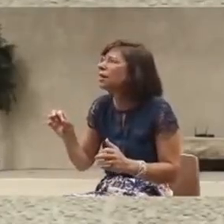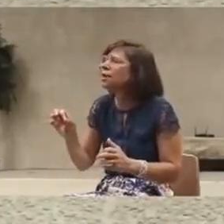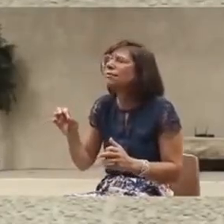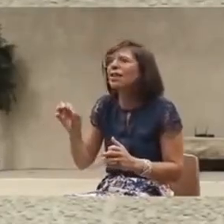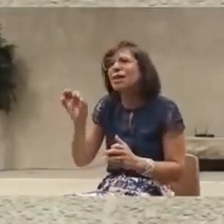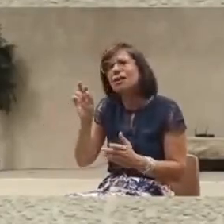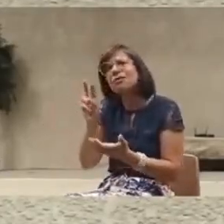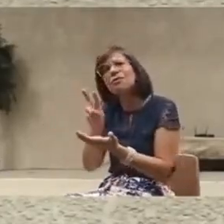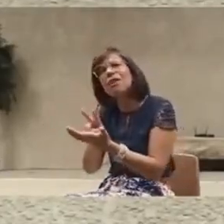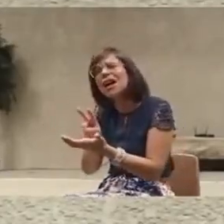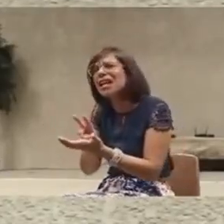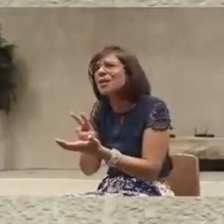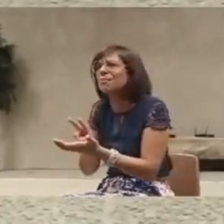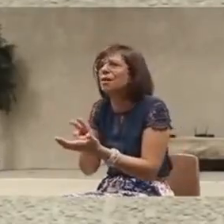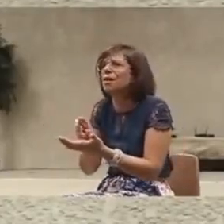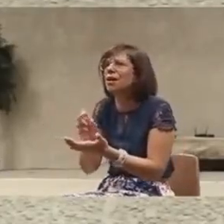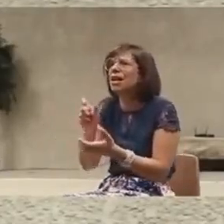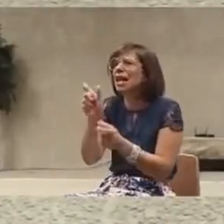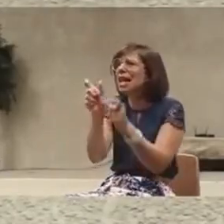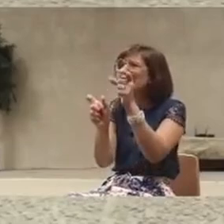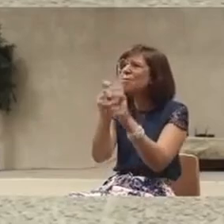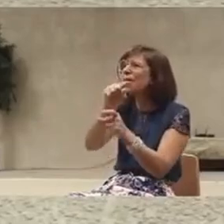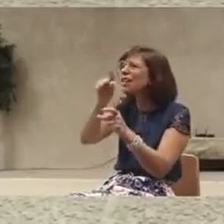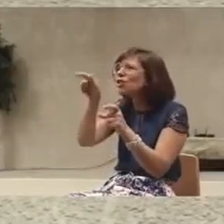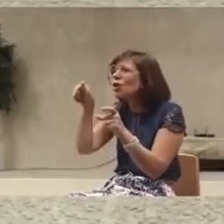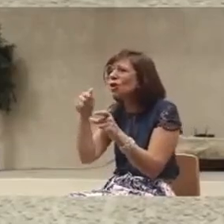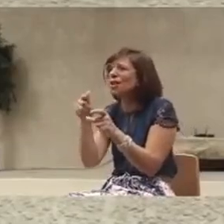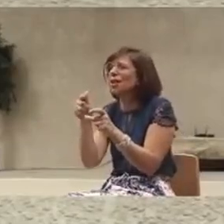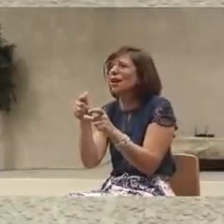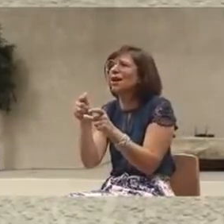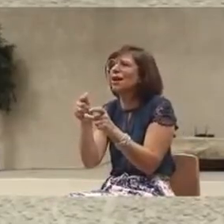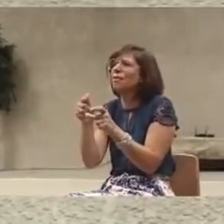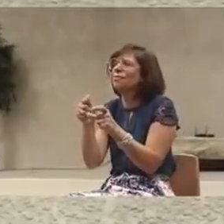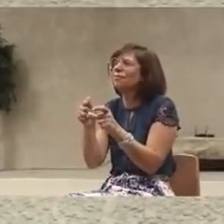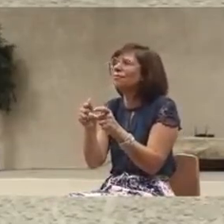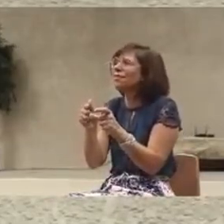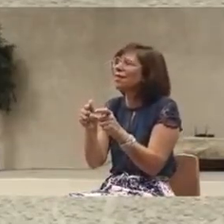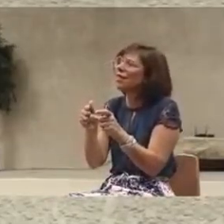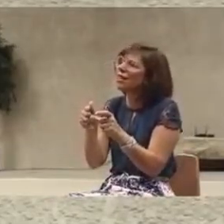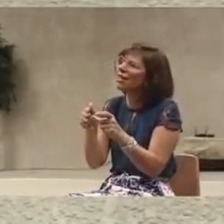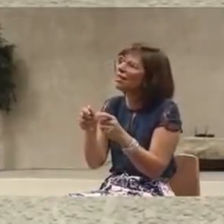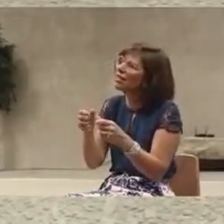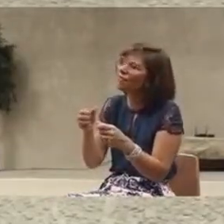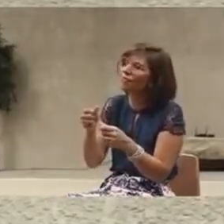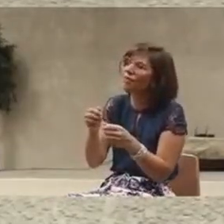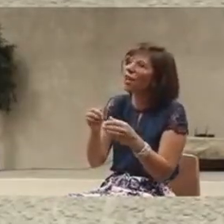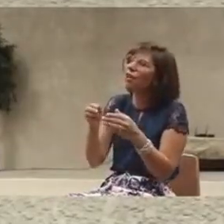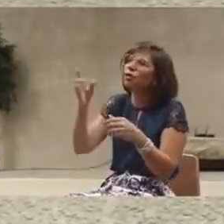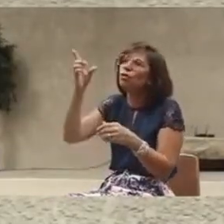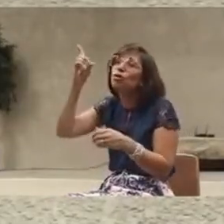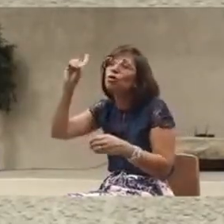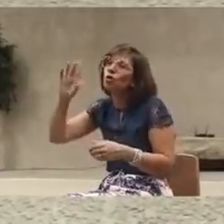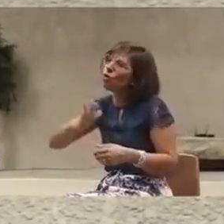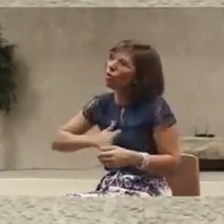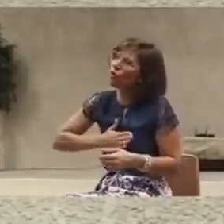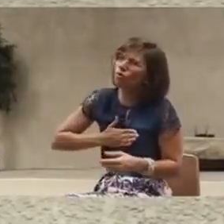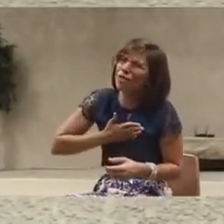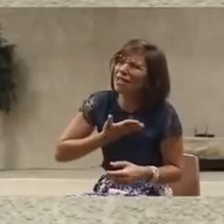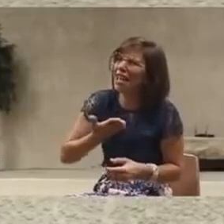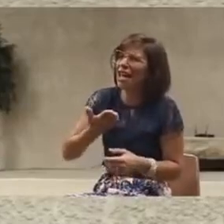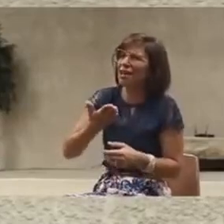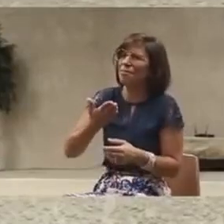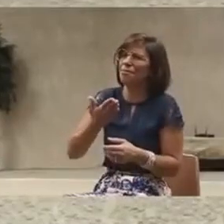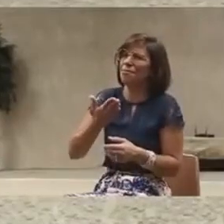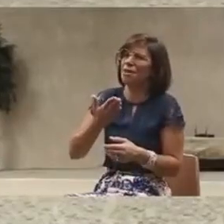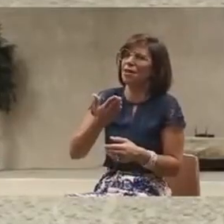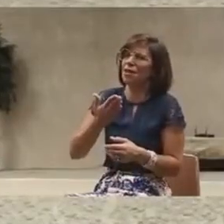vraiment manifesté la foi un jour, y a-t-il quelqu'un encore qui veut dire oui Jésus, je te donne ma vie? Oui, Dieu